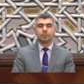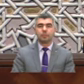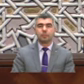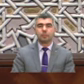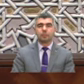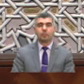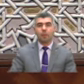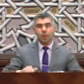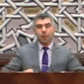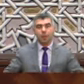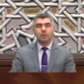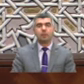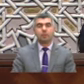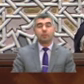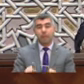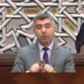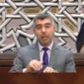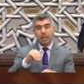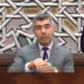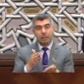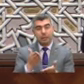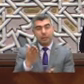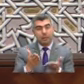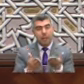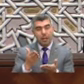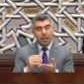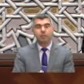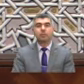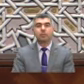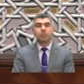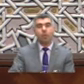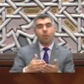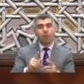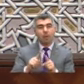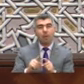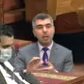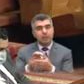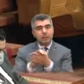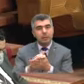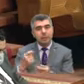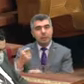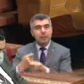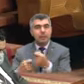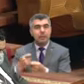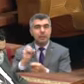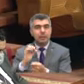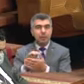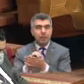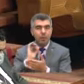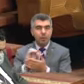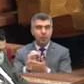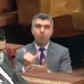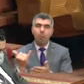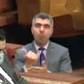سيدة الوزيرة، نعتبر في الفريق الاستقلالي للوحدة والتعادلية أن الاقتصاد التضامني ركيزة من ركائز الدولة الاجتماعية،